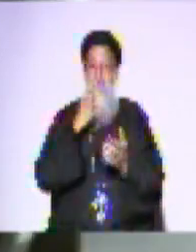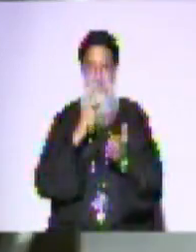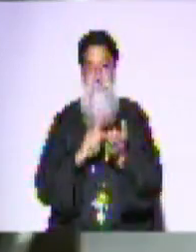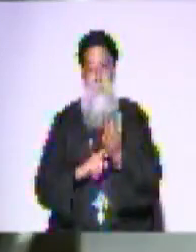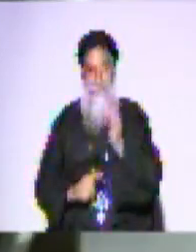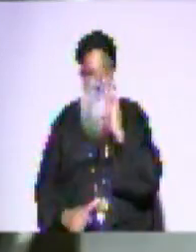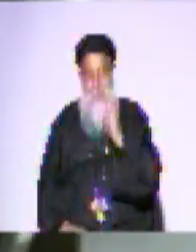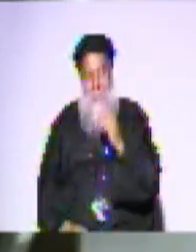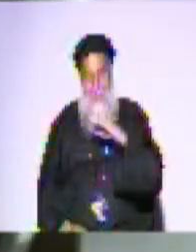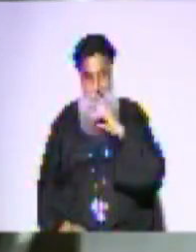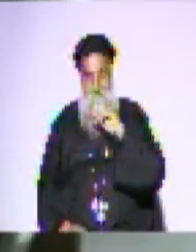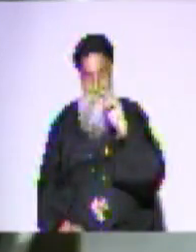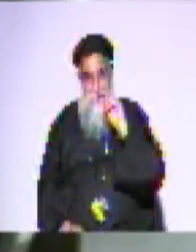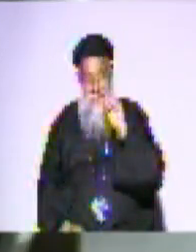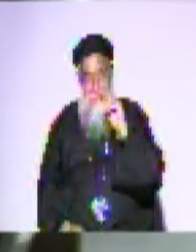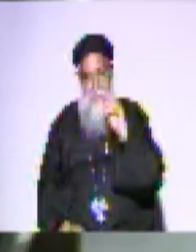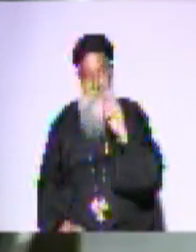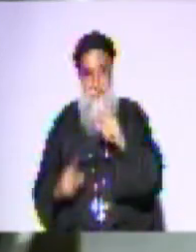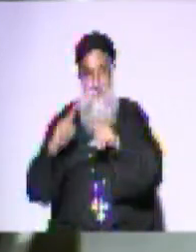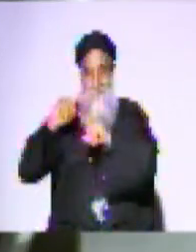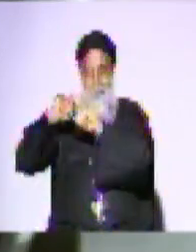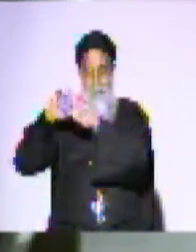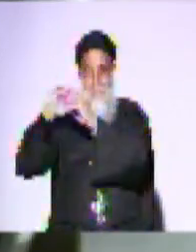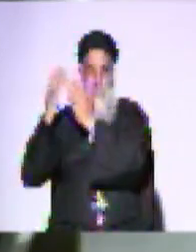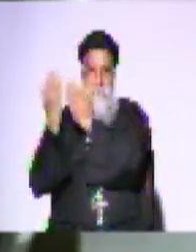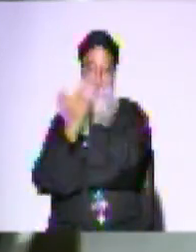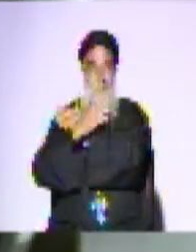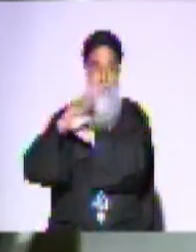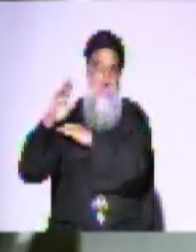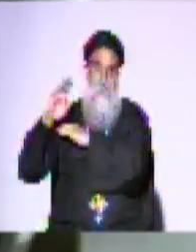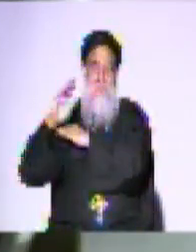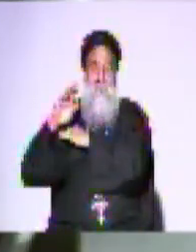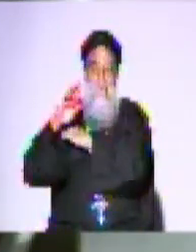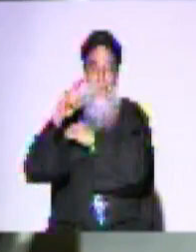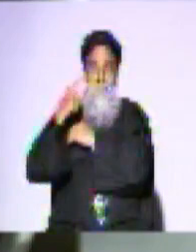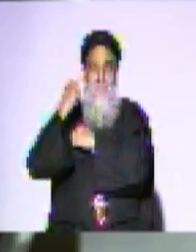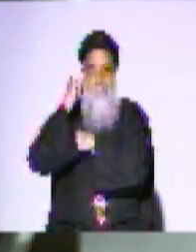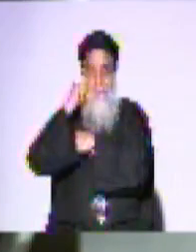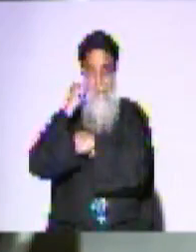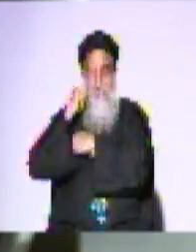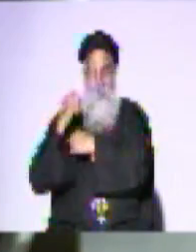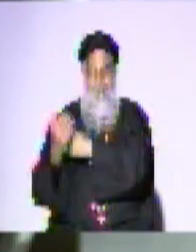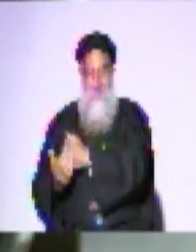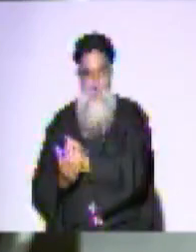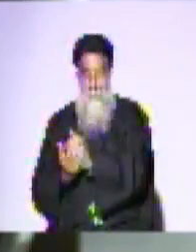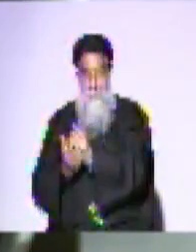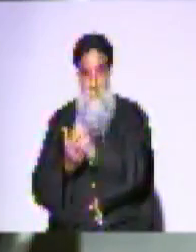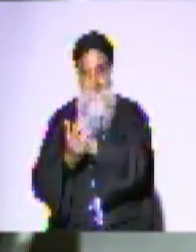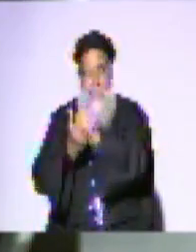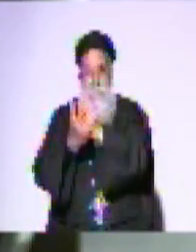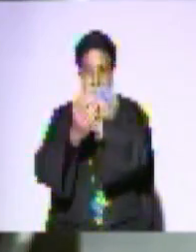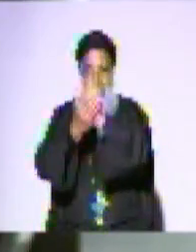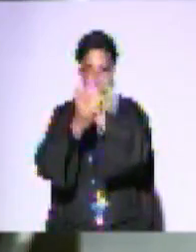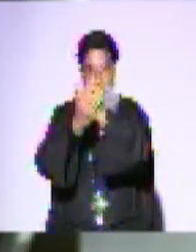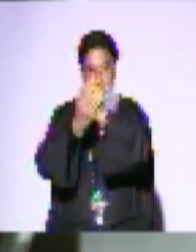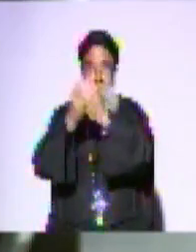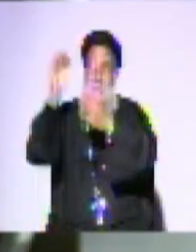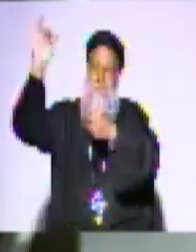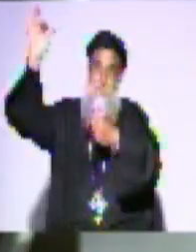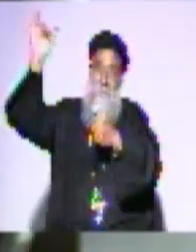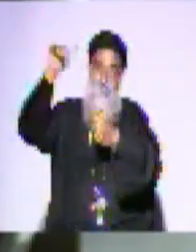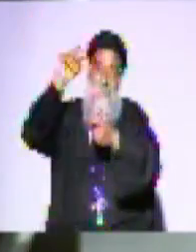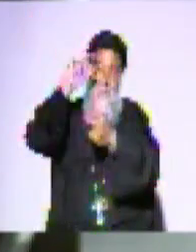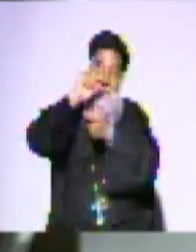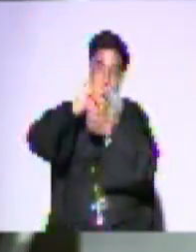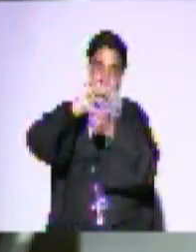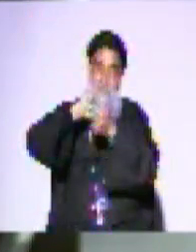بيأكد باللي قاله اللص اليمين انه منتظر اللص اليمين منتظر مجيء المسيح